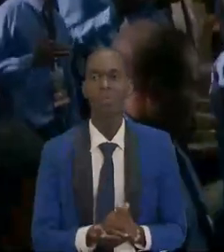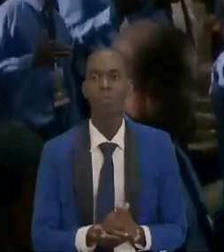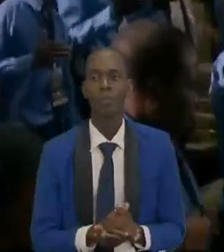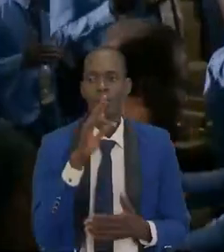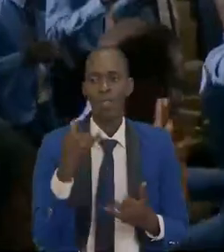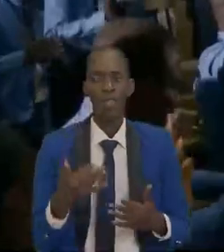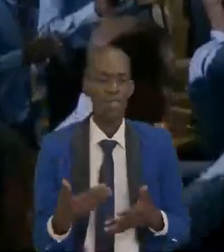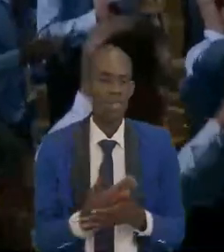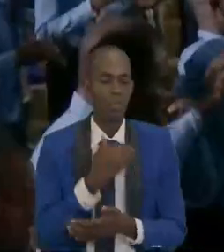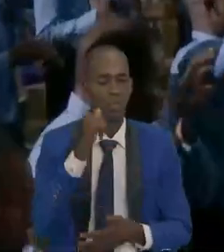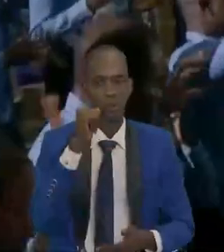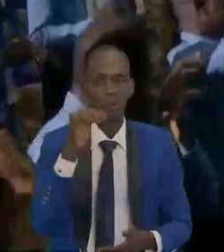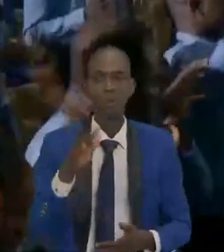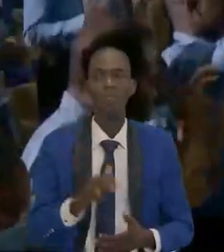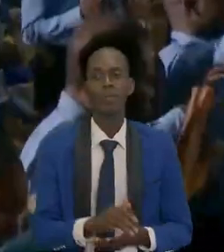une femme nouvelle,